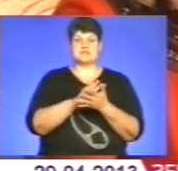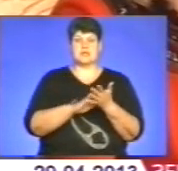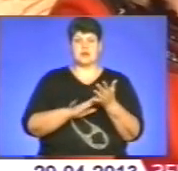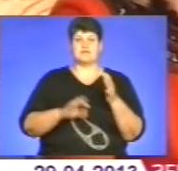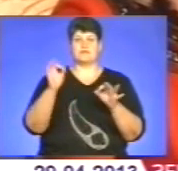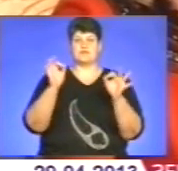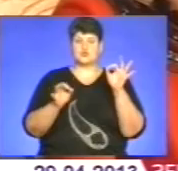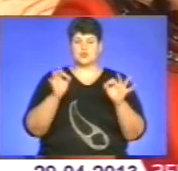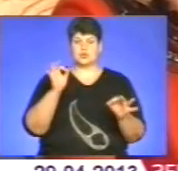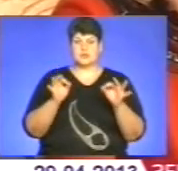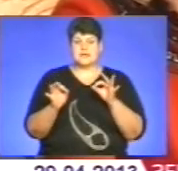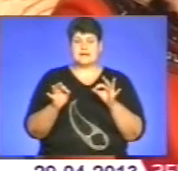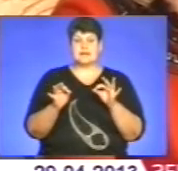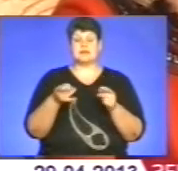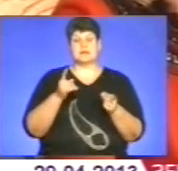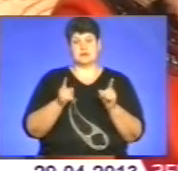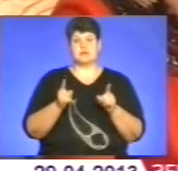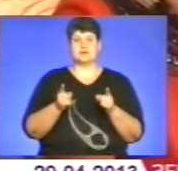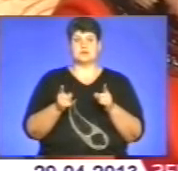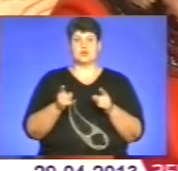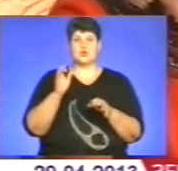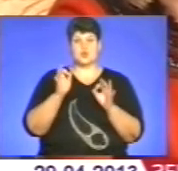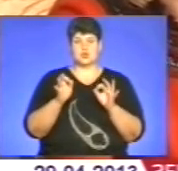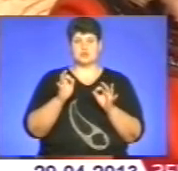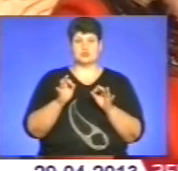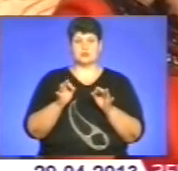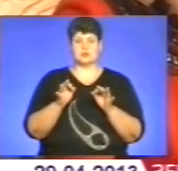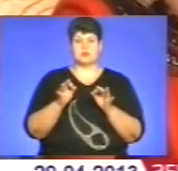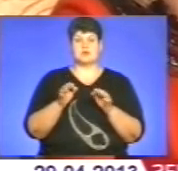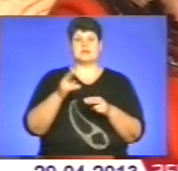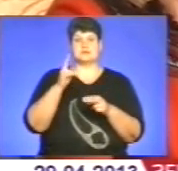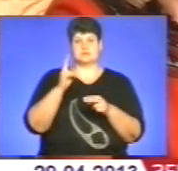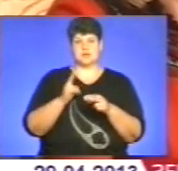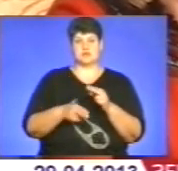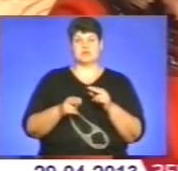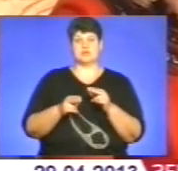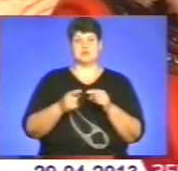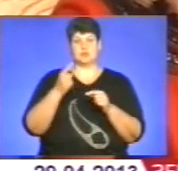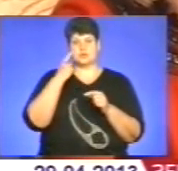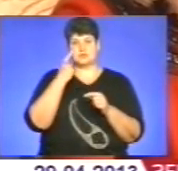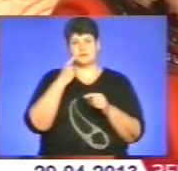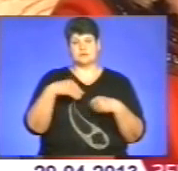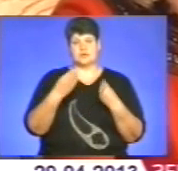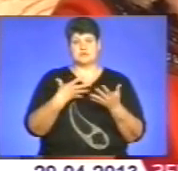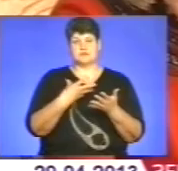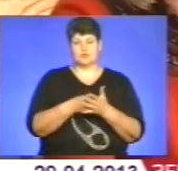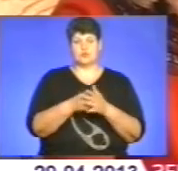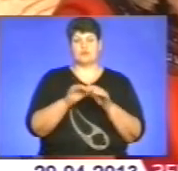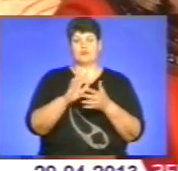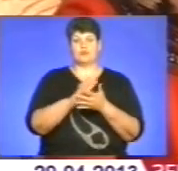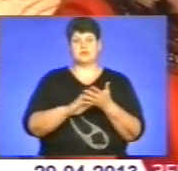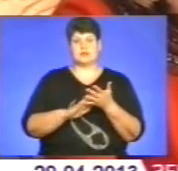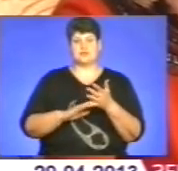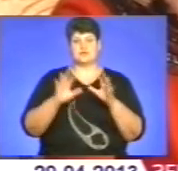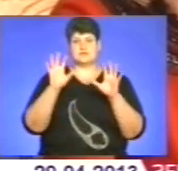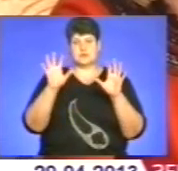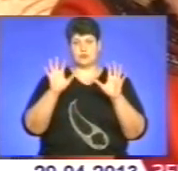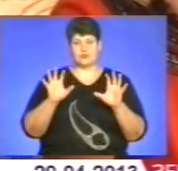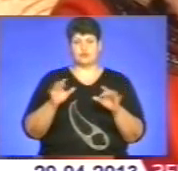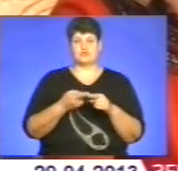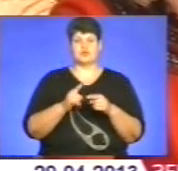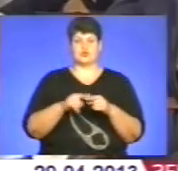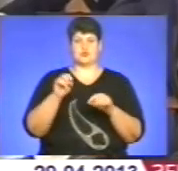І безперечно, суд поставить і надасть оцінку подальшому законності вказаного